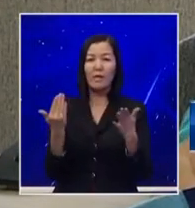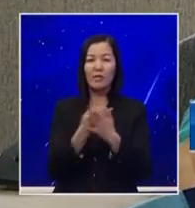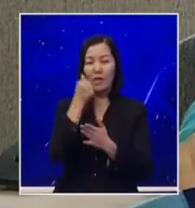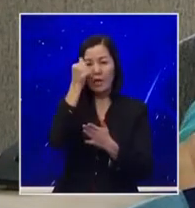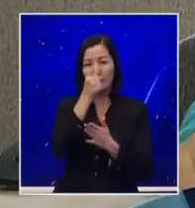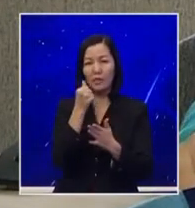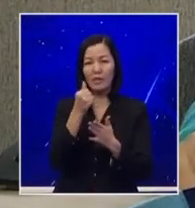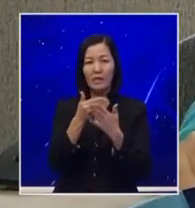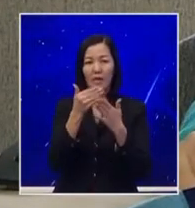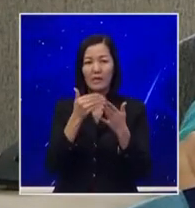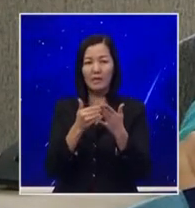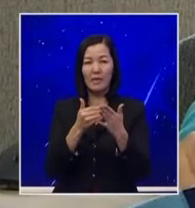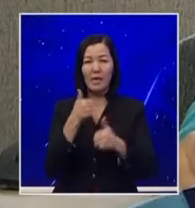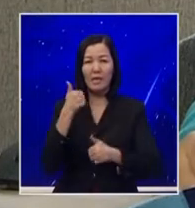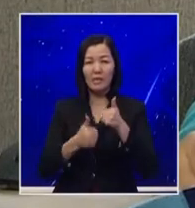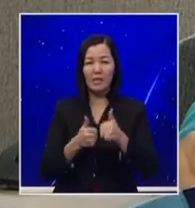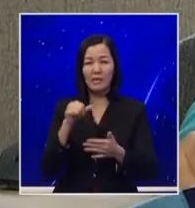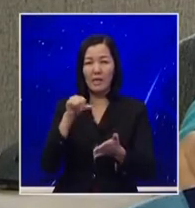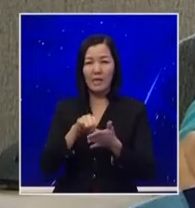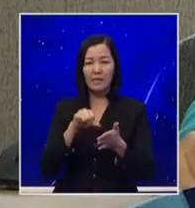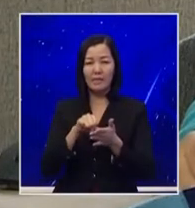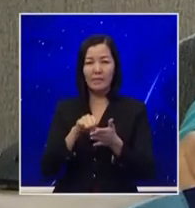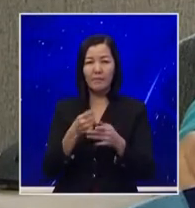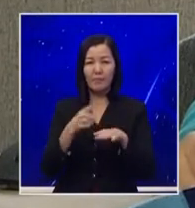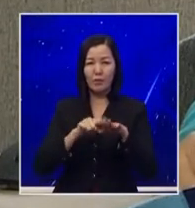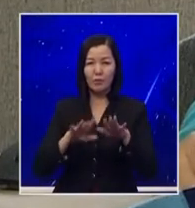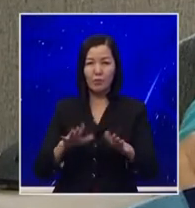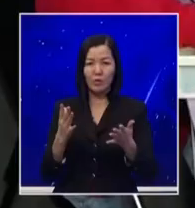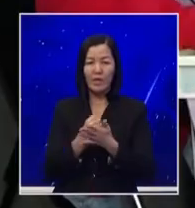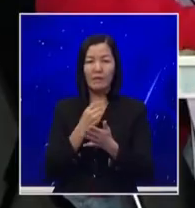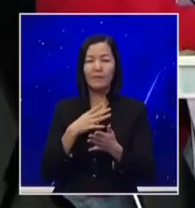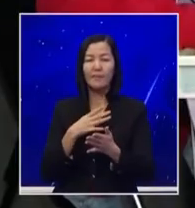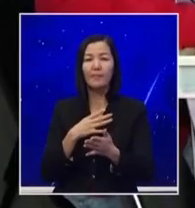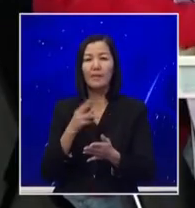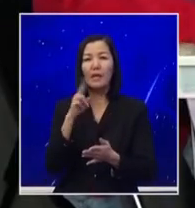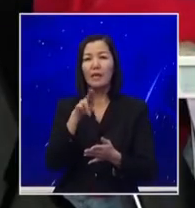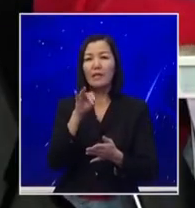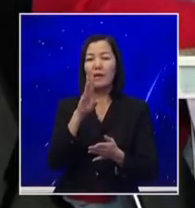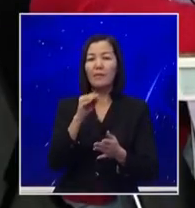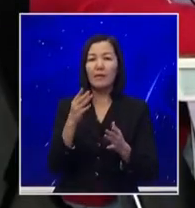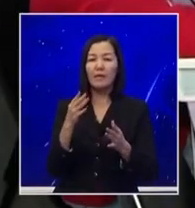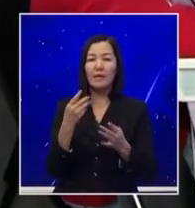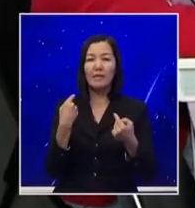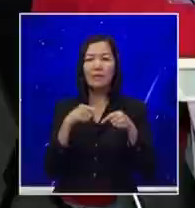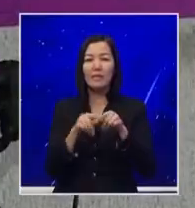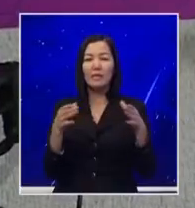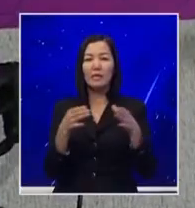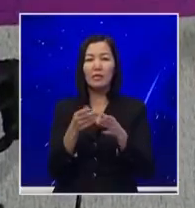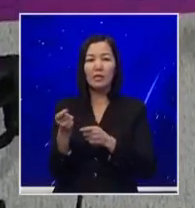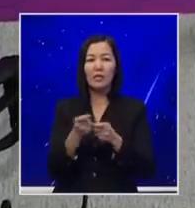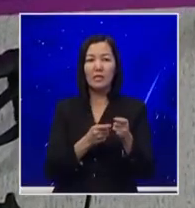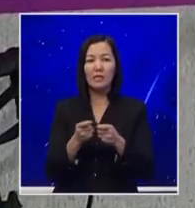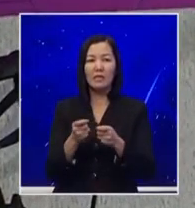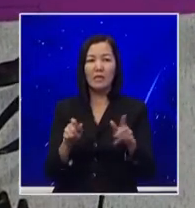орай жарыс болғанда сол жеттен қатысып бірінші орын алдым. Дамир Нұркежанов робототехника үйірмесінің жетекшісі.